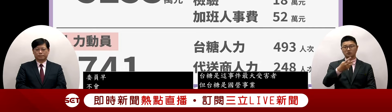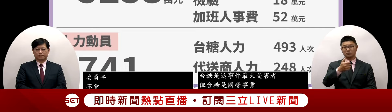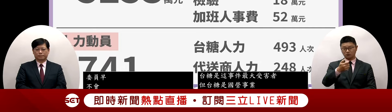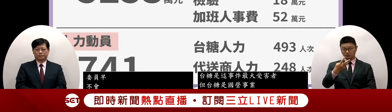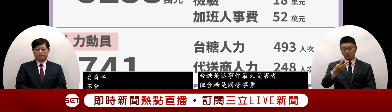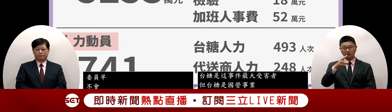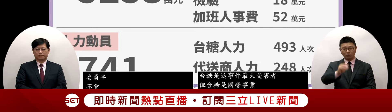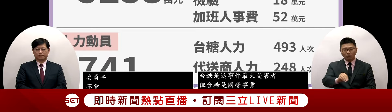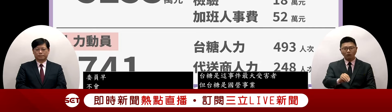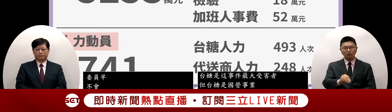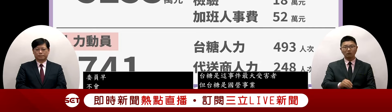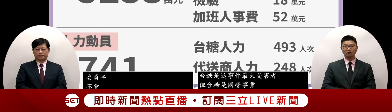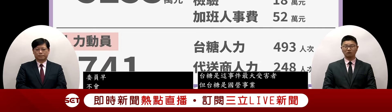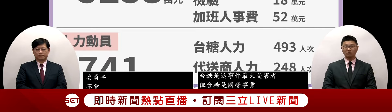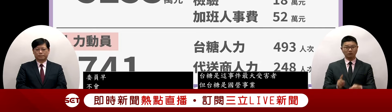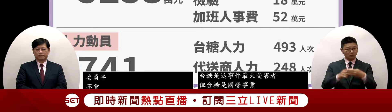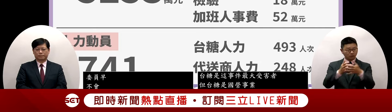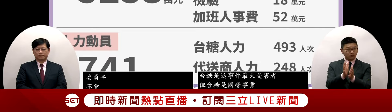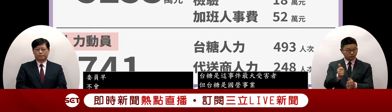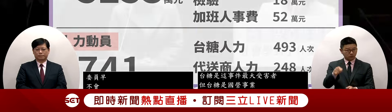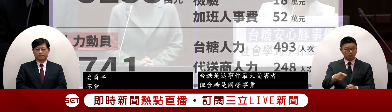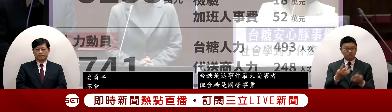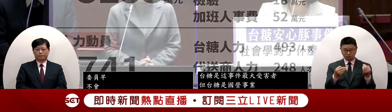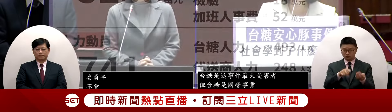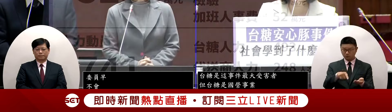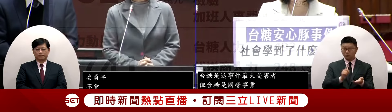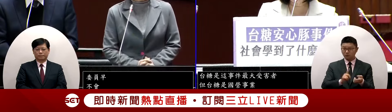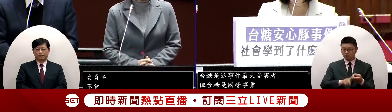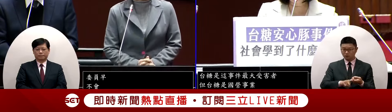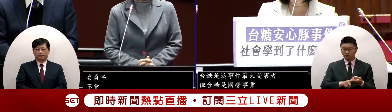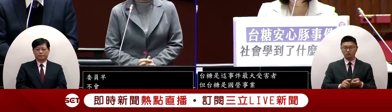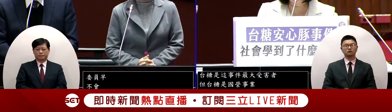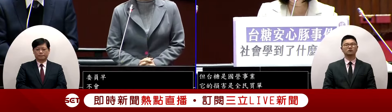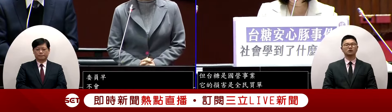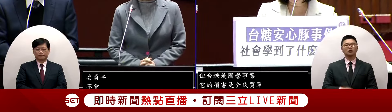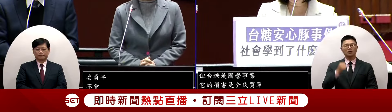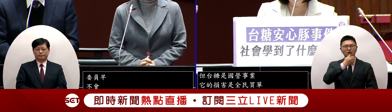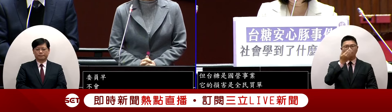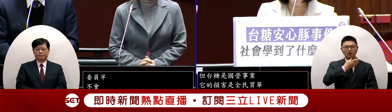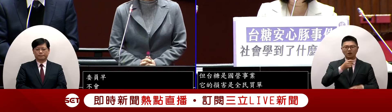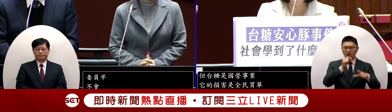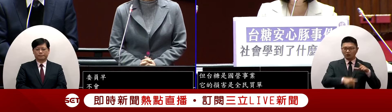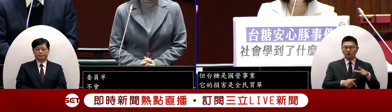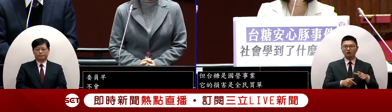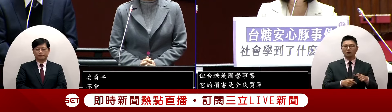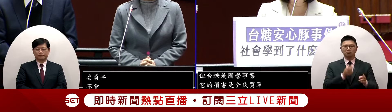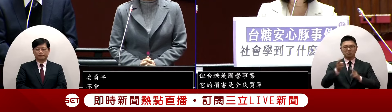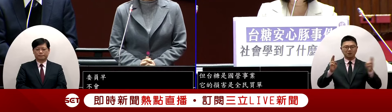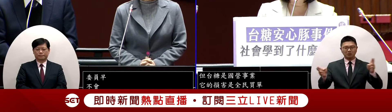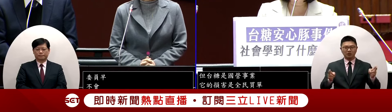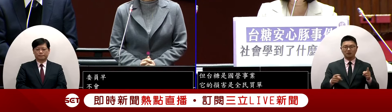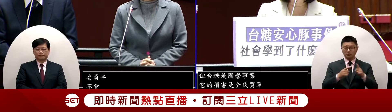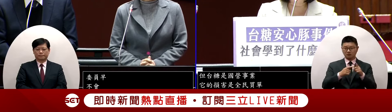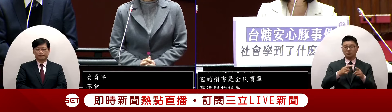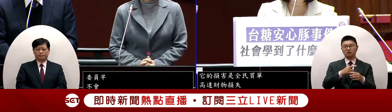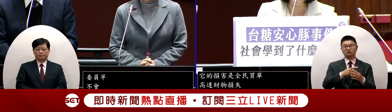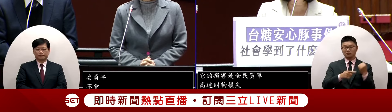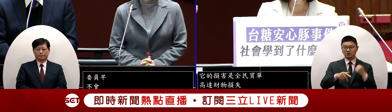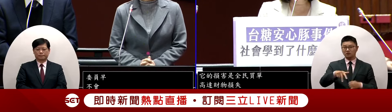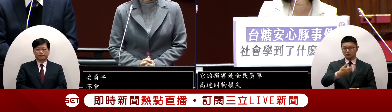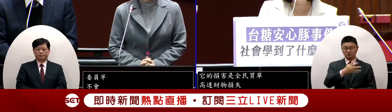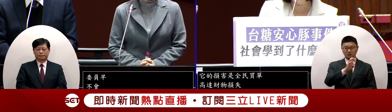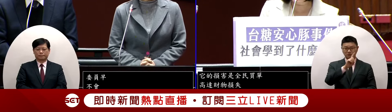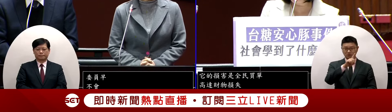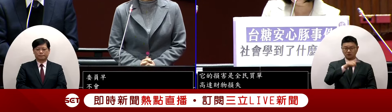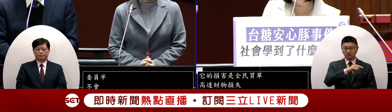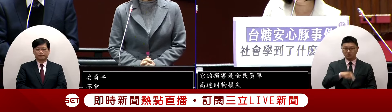5253万5253，这关键数字美化部长没有错嘛。而台糖在这个事件当中动员的人力高达741人次，